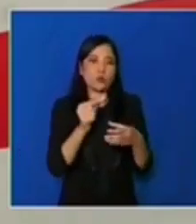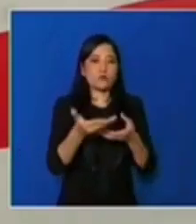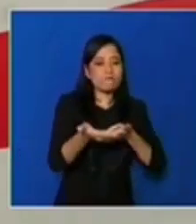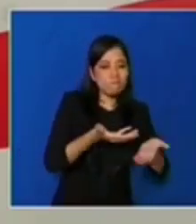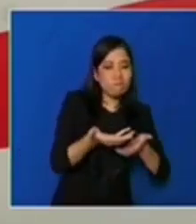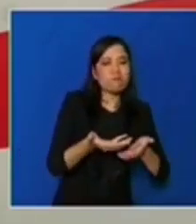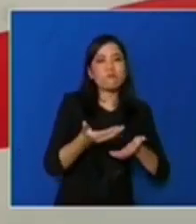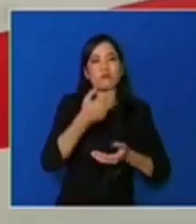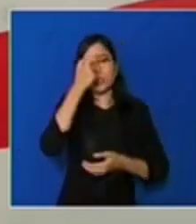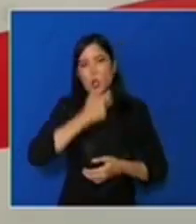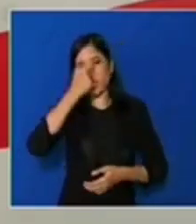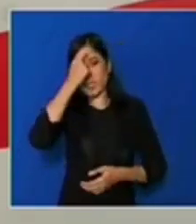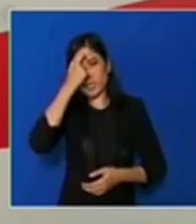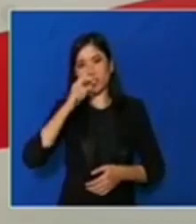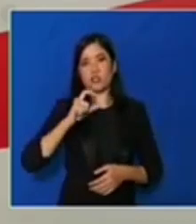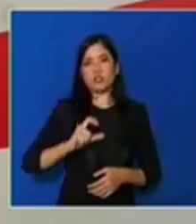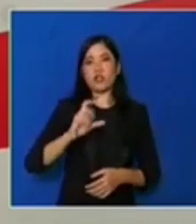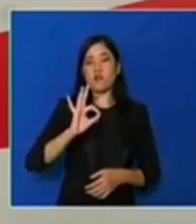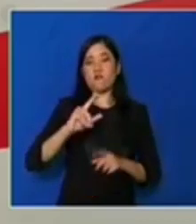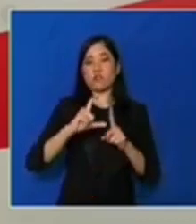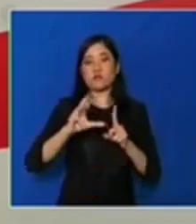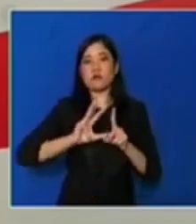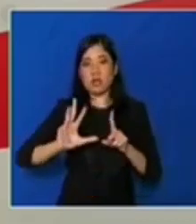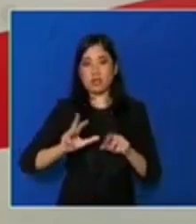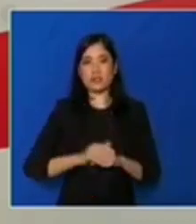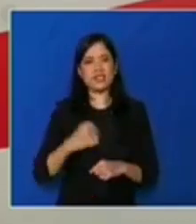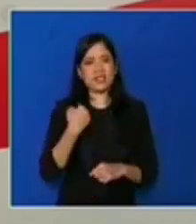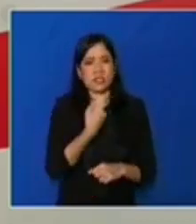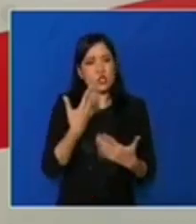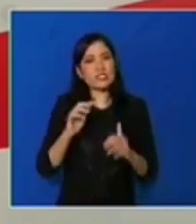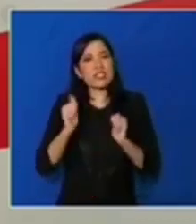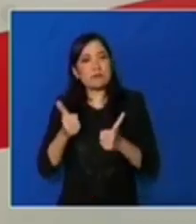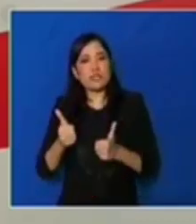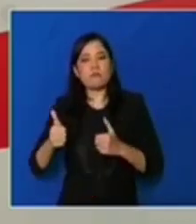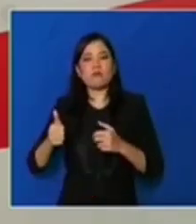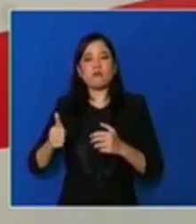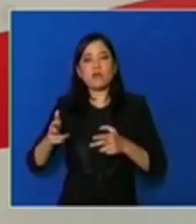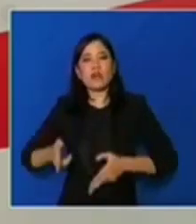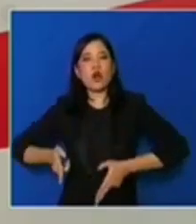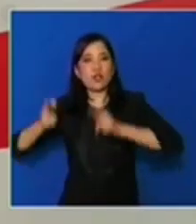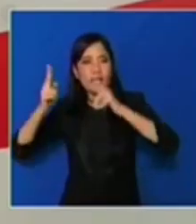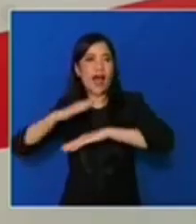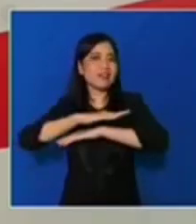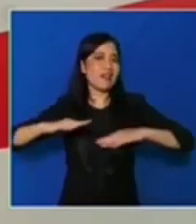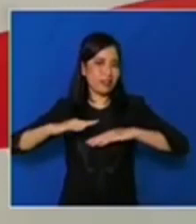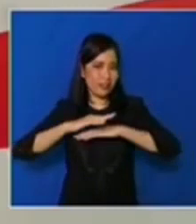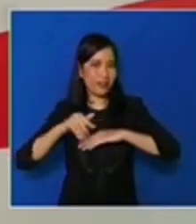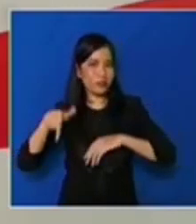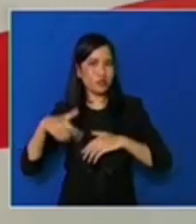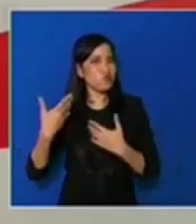copied 19 kita juga sudah menyiapkan Wisma Atlet yang bisa digunakan untuk ibu Sudah barang tentu